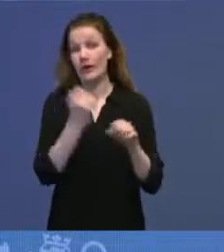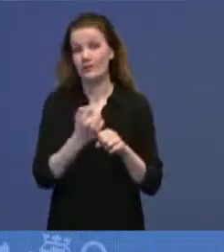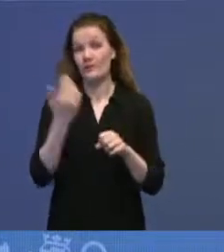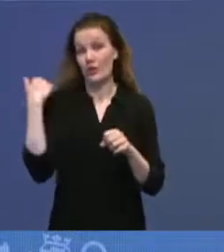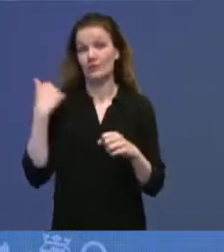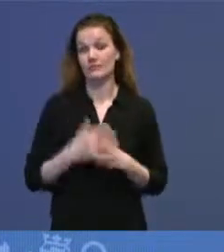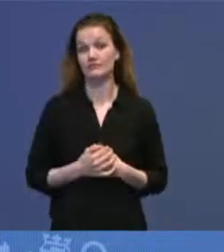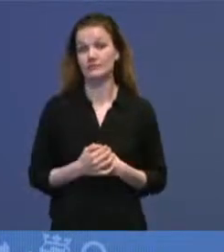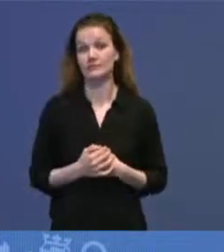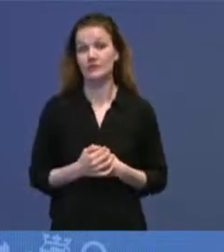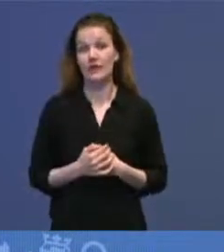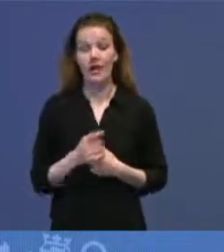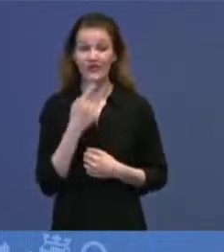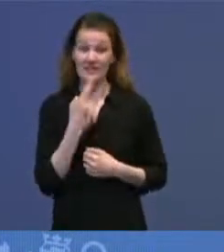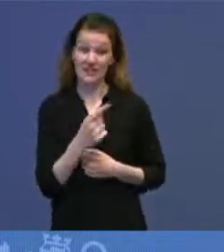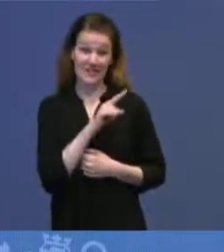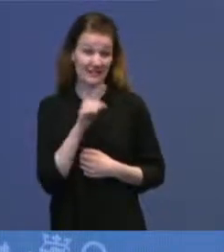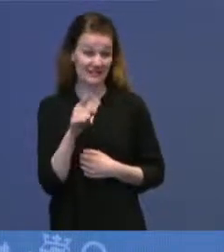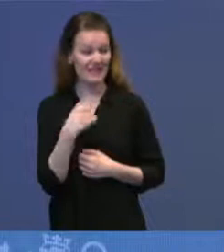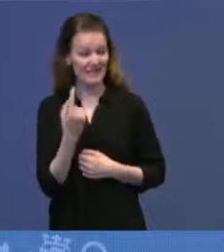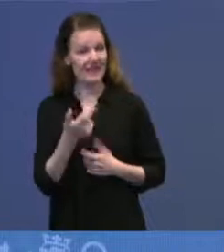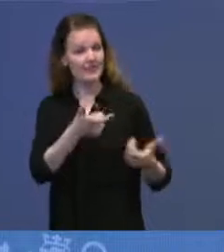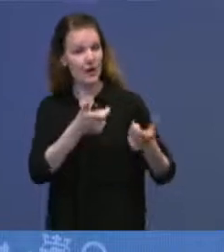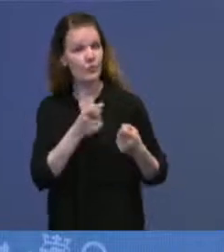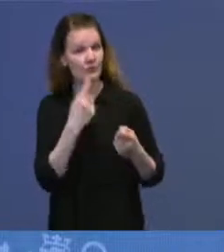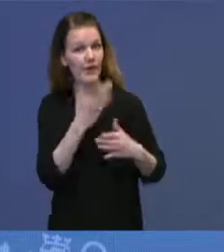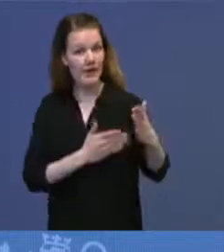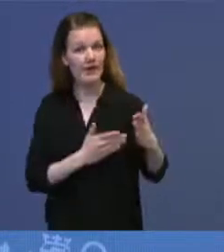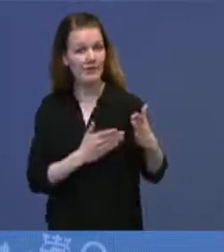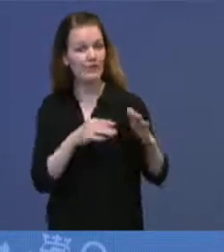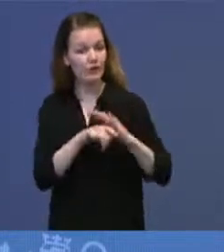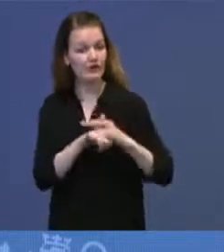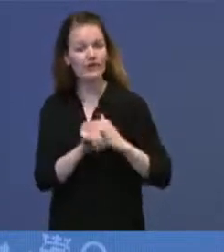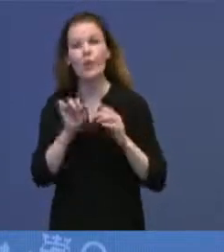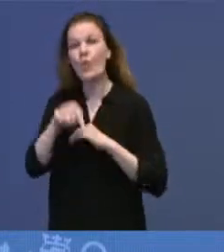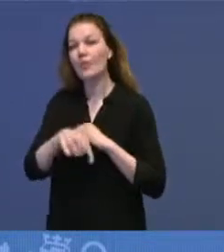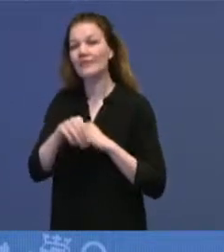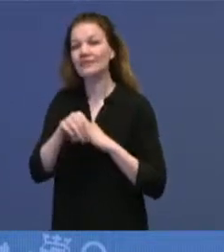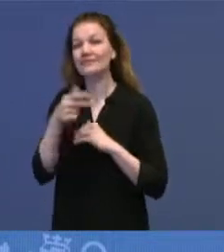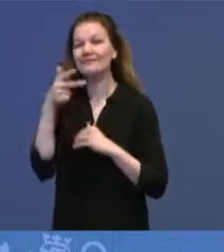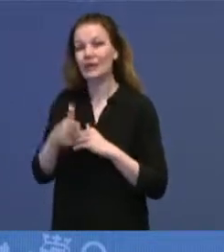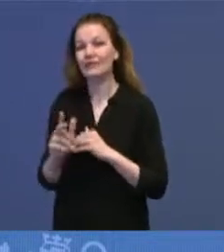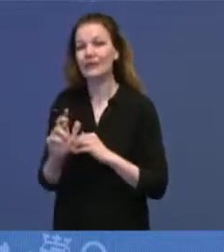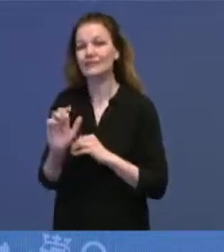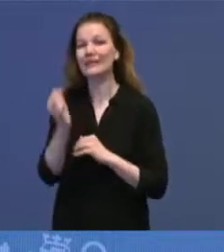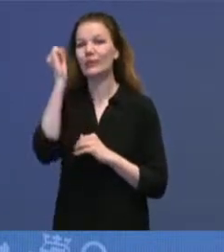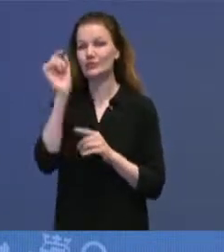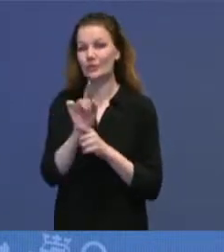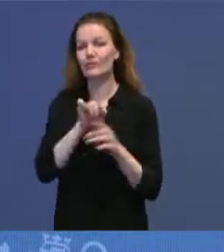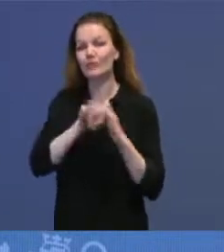Vi har sagt hele veien at vi vil ta vår andel av flyktninger fra Ukraina. Det er over 3 millioner som nå har flyktet fra